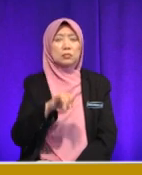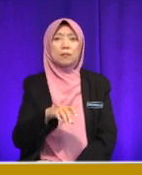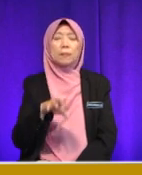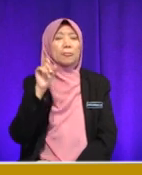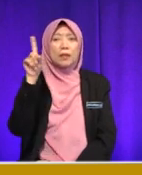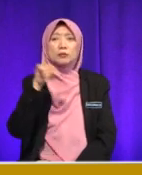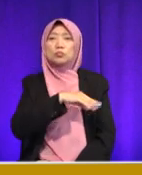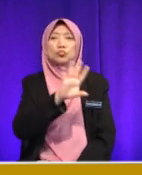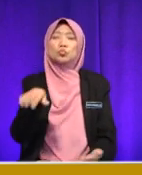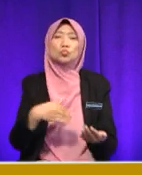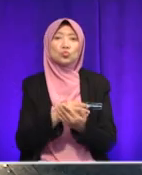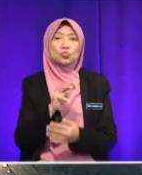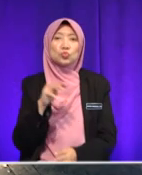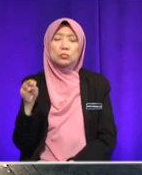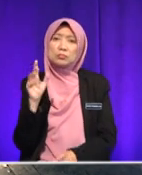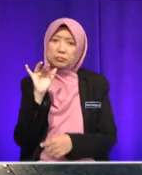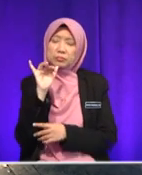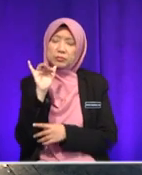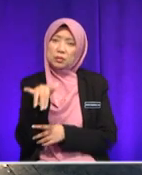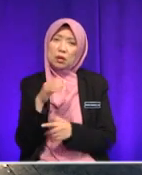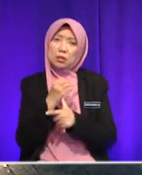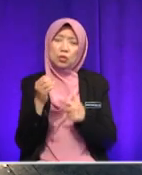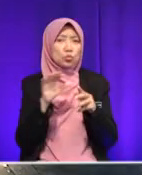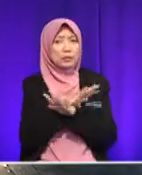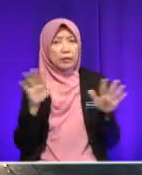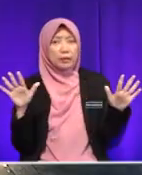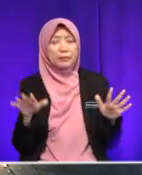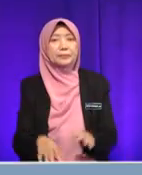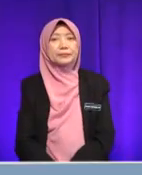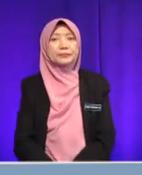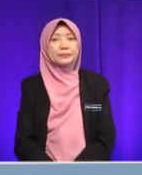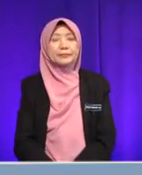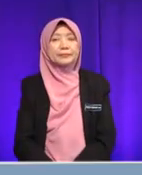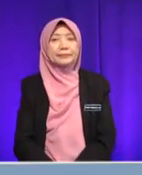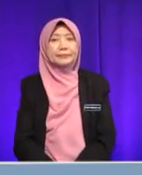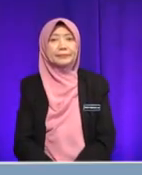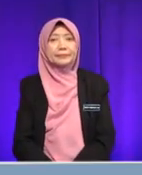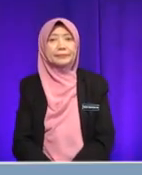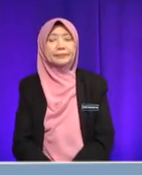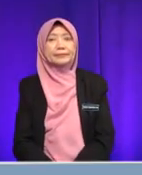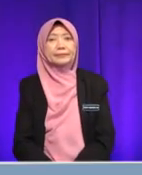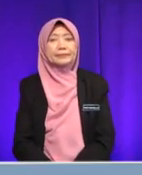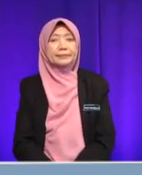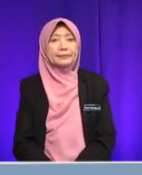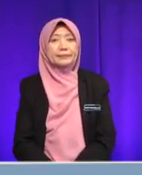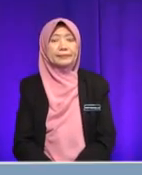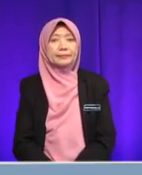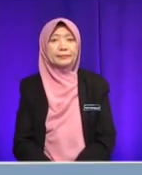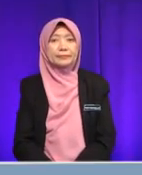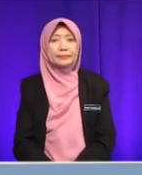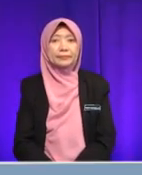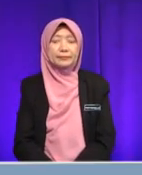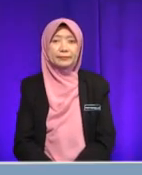mereka. Ya atau tidak? Ya atau tidak? Untuk soalan A. Ya atau tidak? Oh, ya. Mereka dah jawab. Oh, untuk